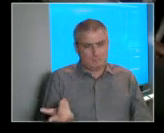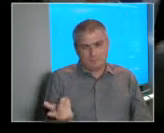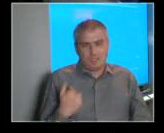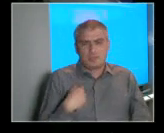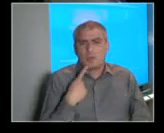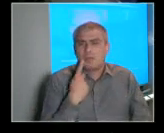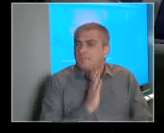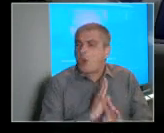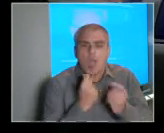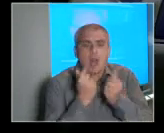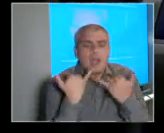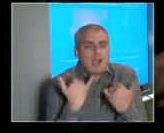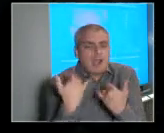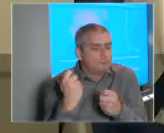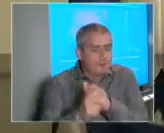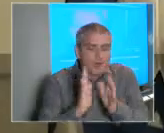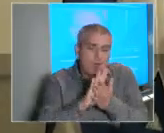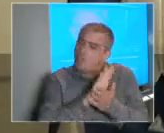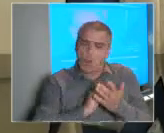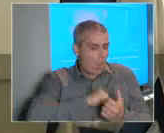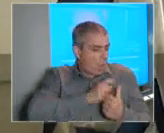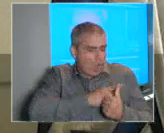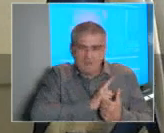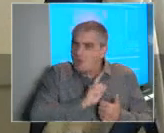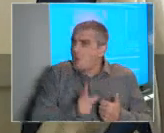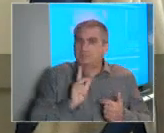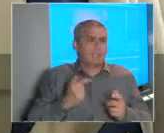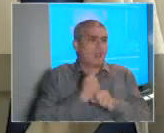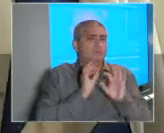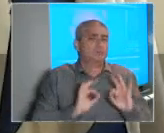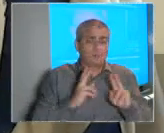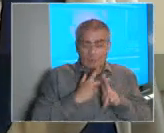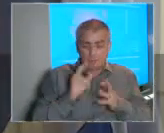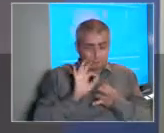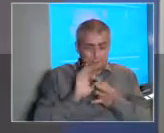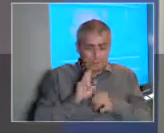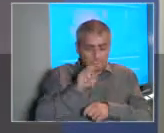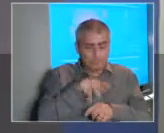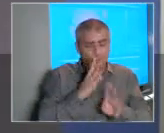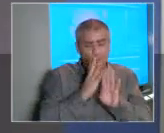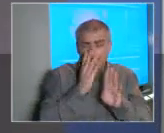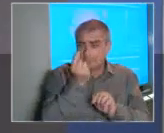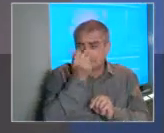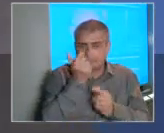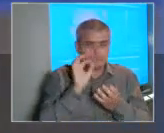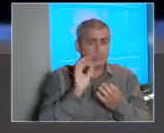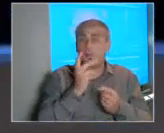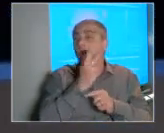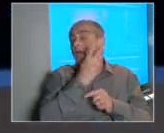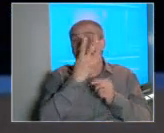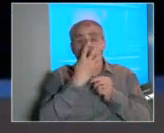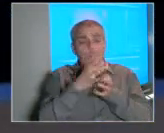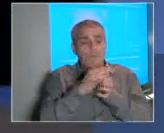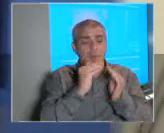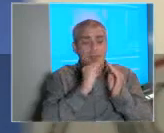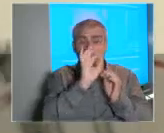ואנחנו אומרים, בלי שום עלות מיידית, זה לא כואב, אתה לא צריך לעשות כלום. בסך הכל, לך מקסימום 400